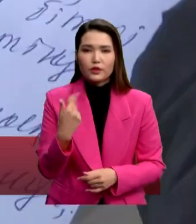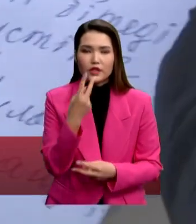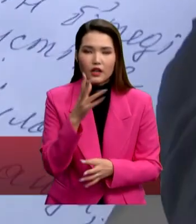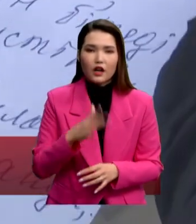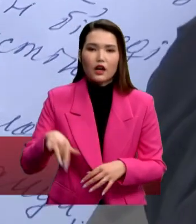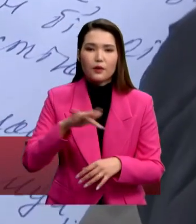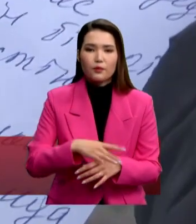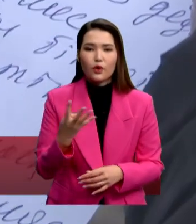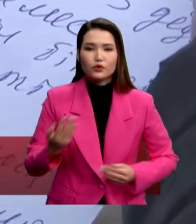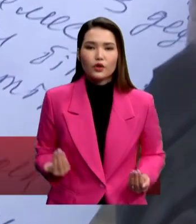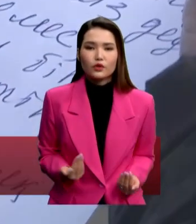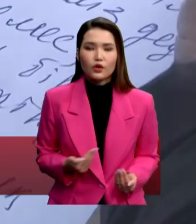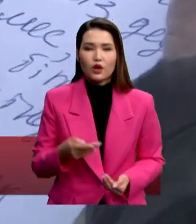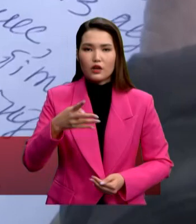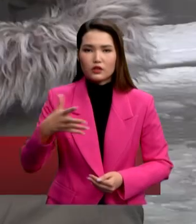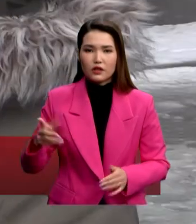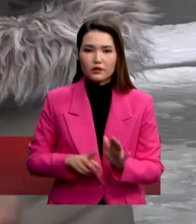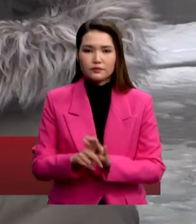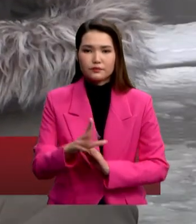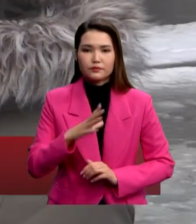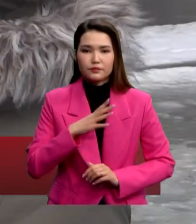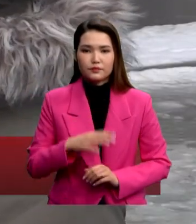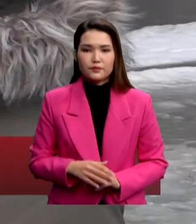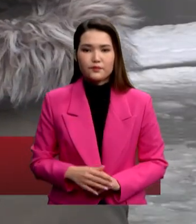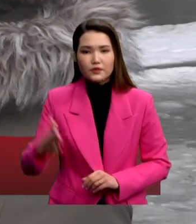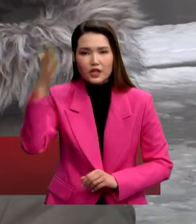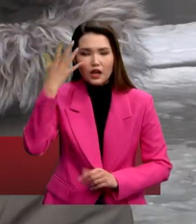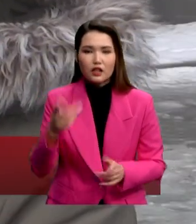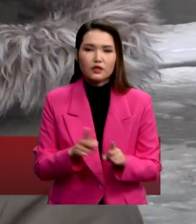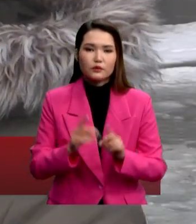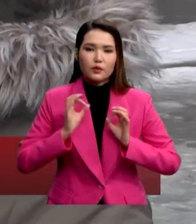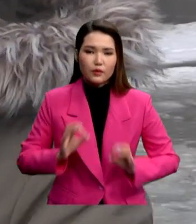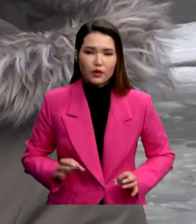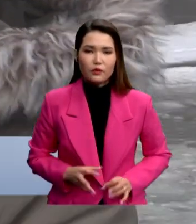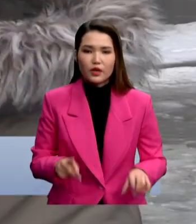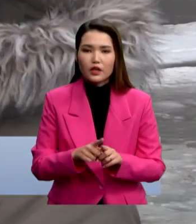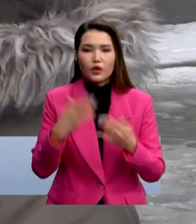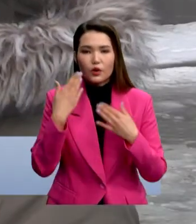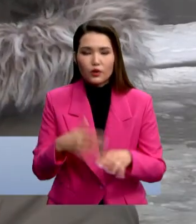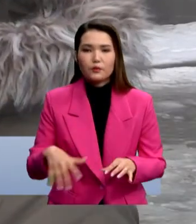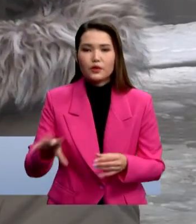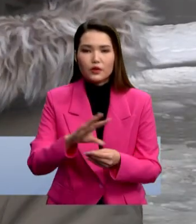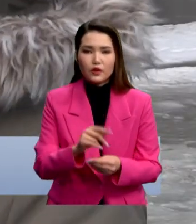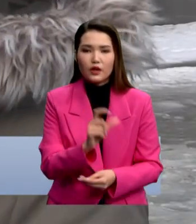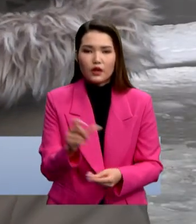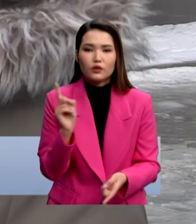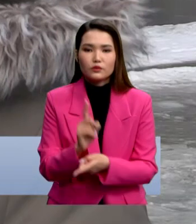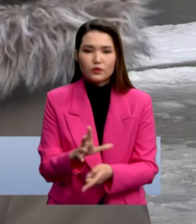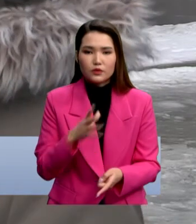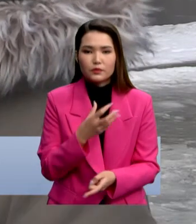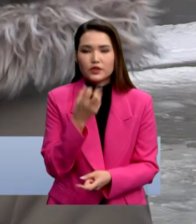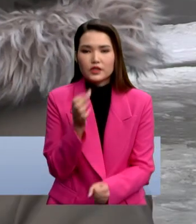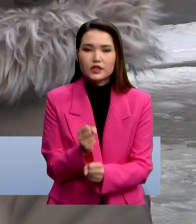қалада 4 тұрғын үйдің құрылысын бастаған. Әкім болсын, прокуратура болсын, ДВД болсын, бәрі газке направление береді. Газ те айтады,